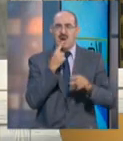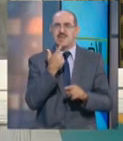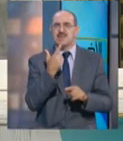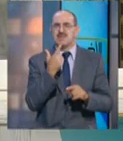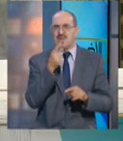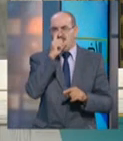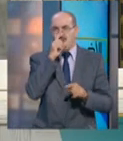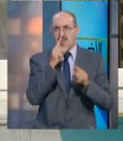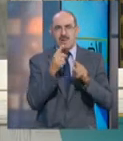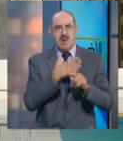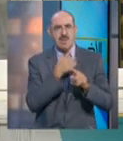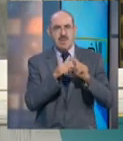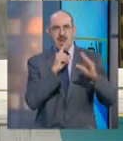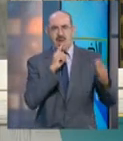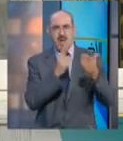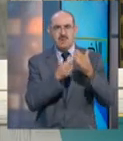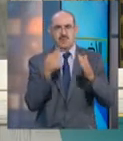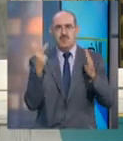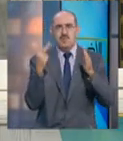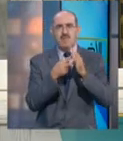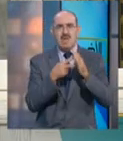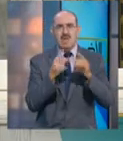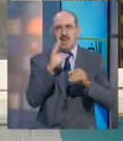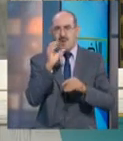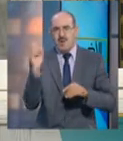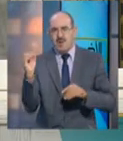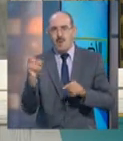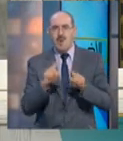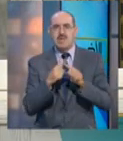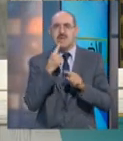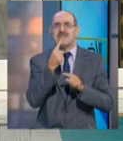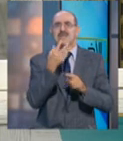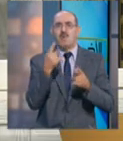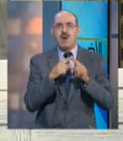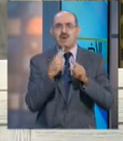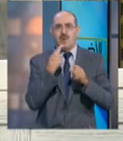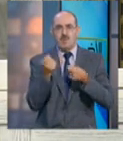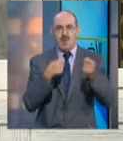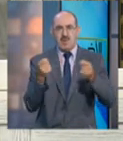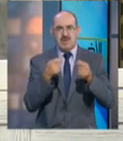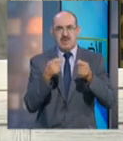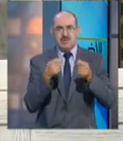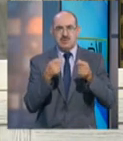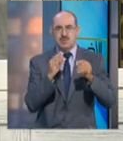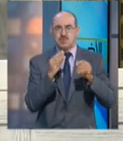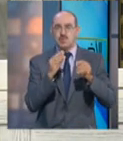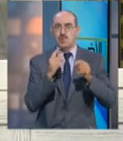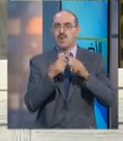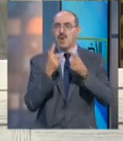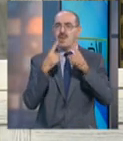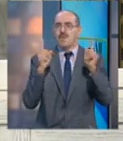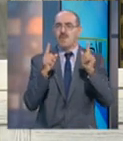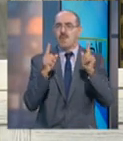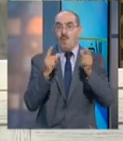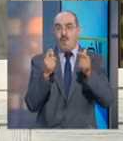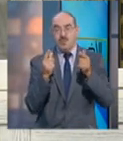200 عام 2000 قضت بأن يكون التبادل التجاري بين الدول العربية تبادل حر،